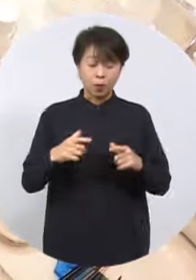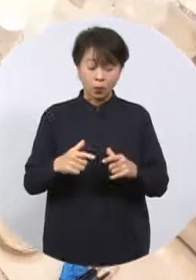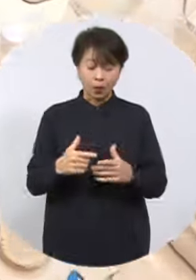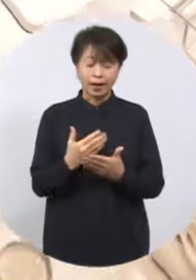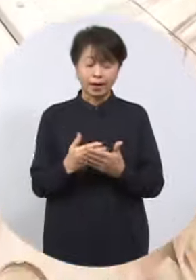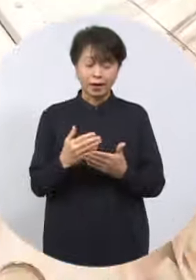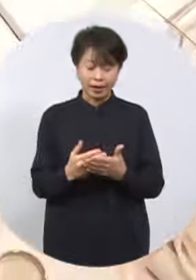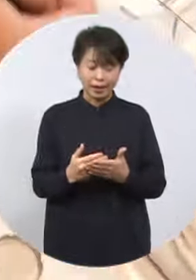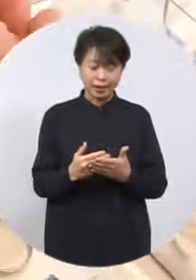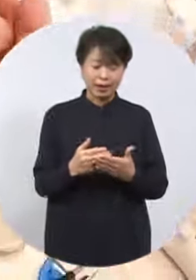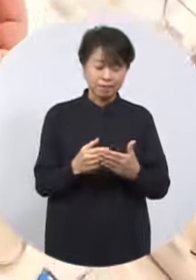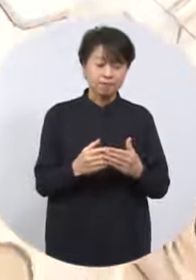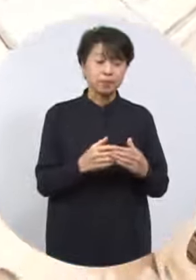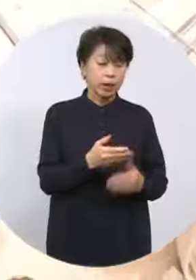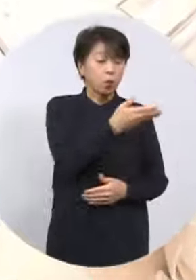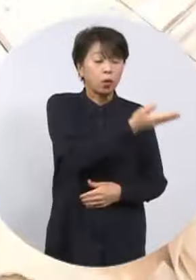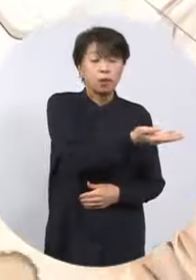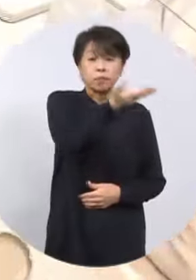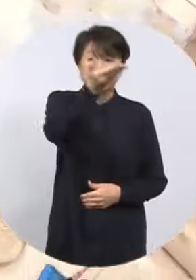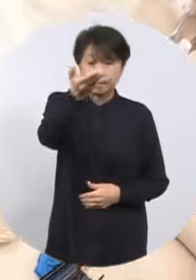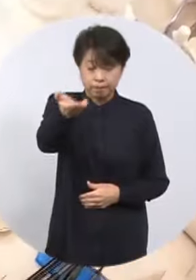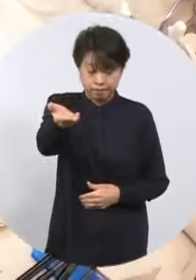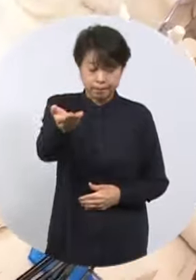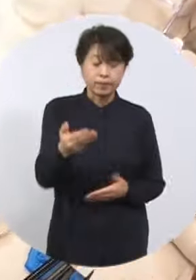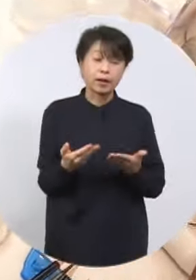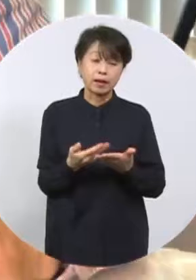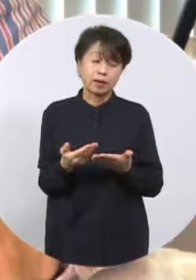してそれを差し上げる。